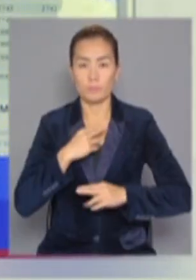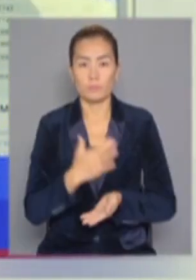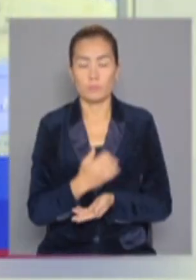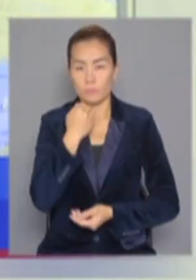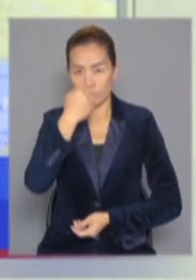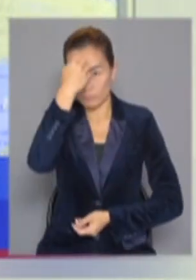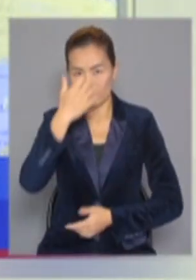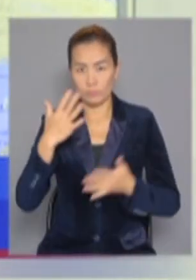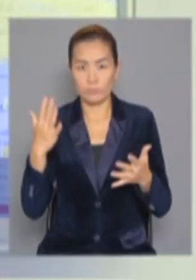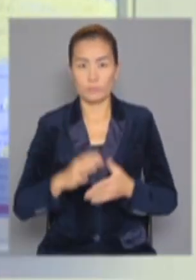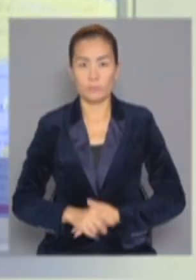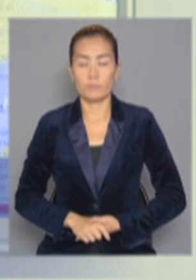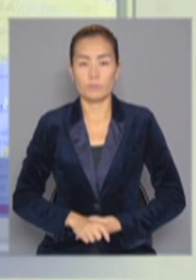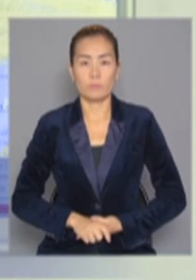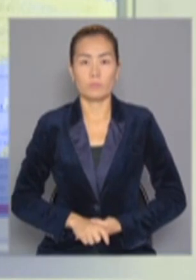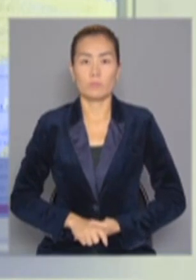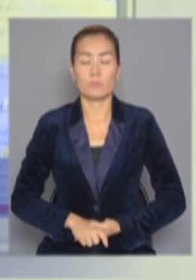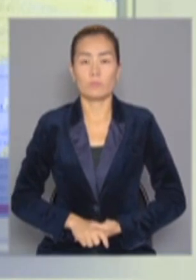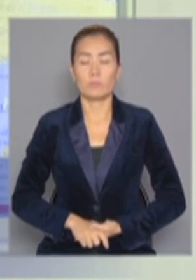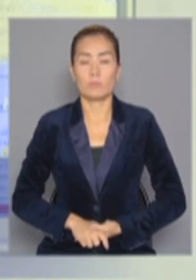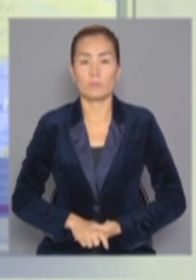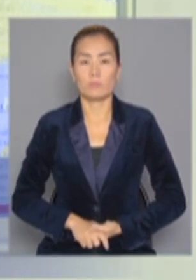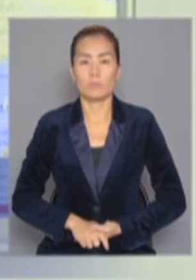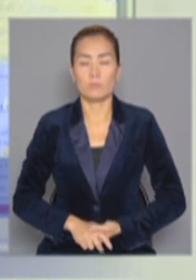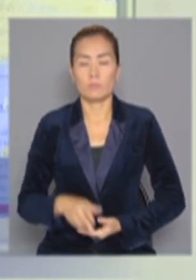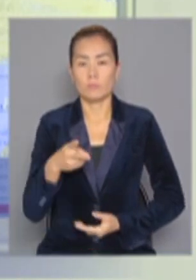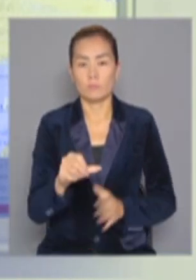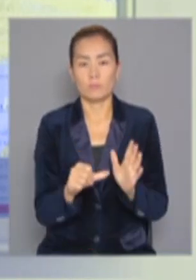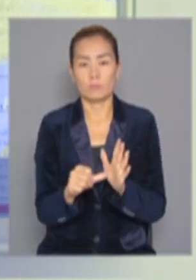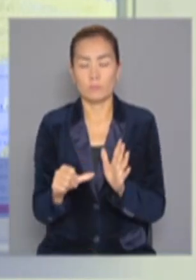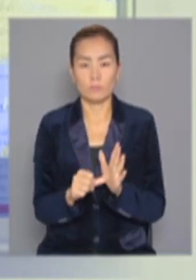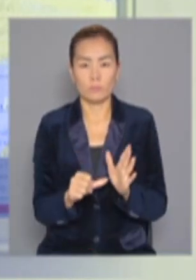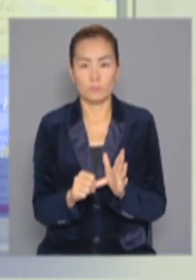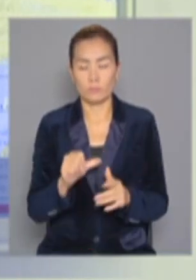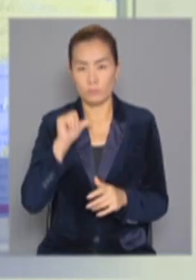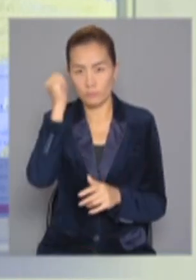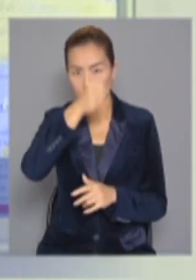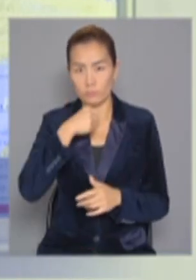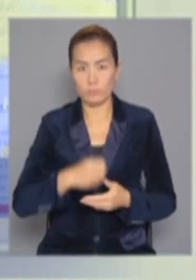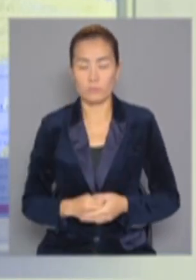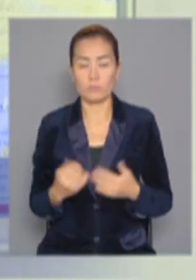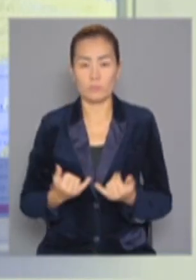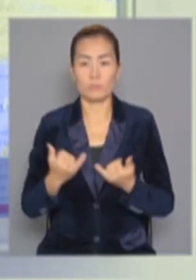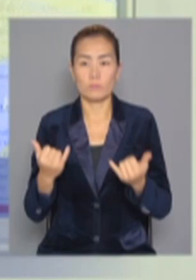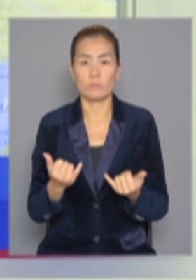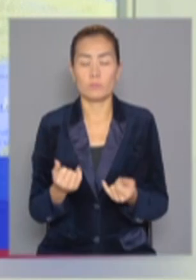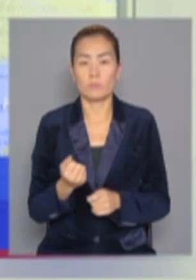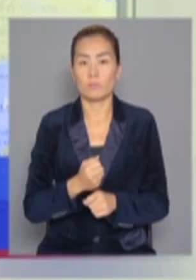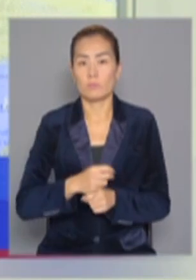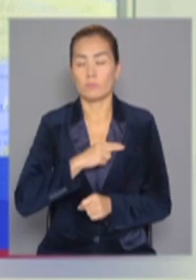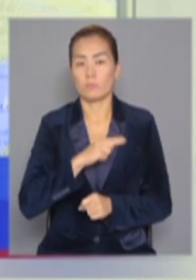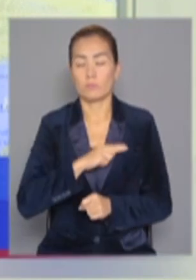енді жаңағы 2006 жылы құрметті байланыс шатағын берді